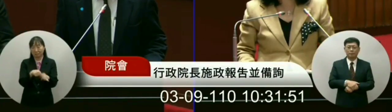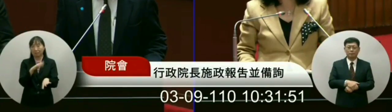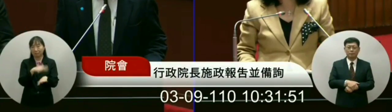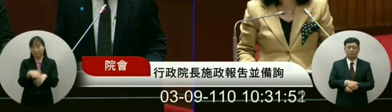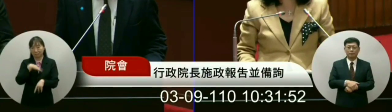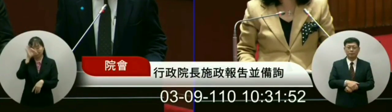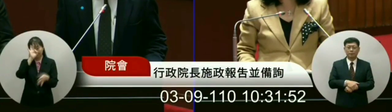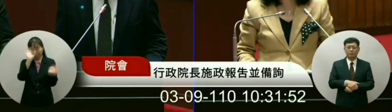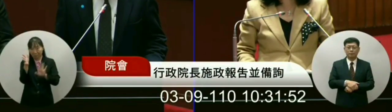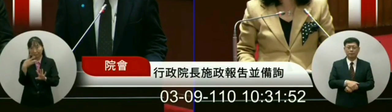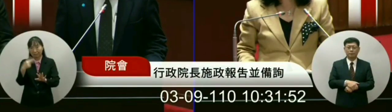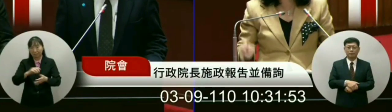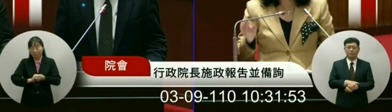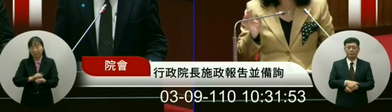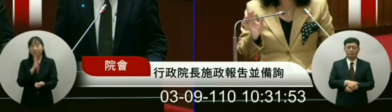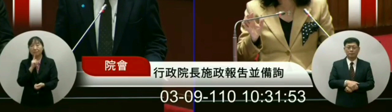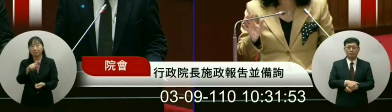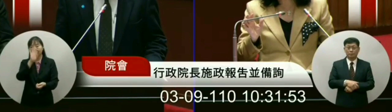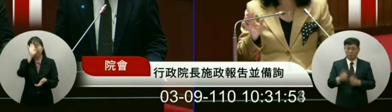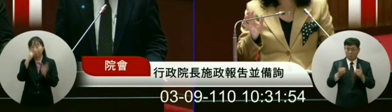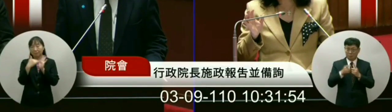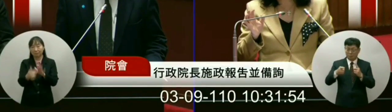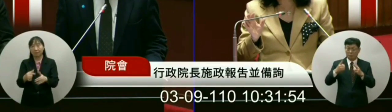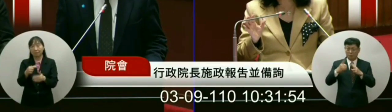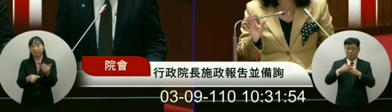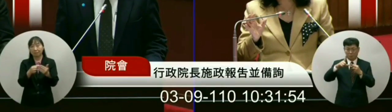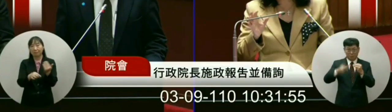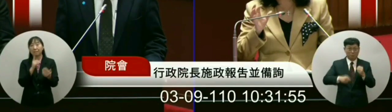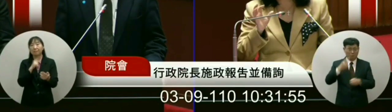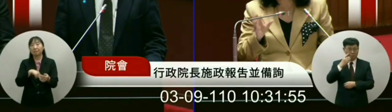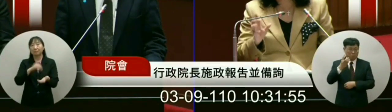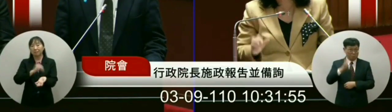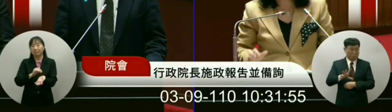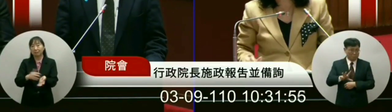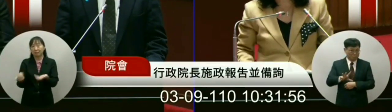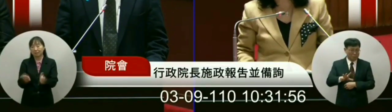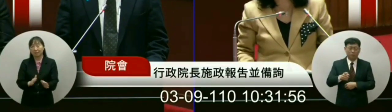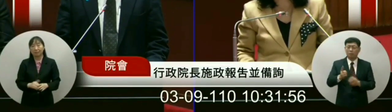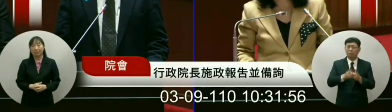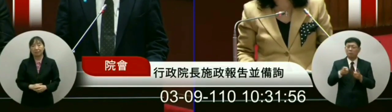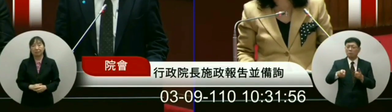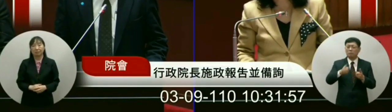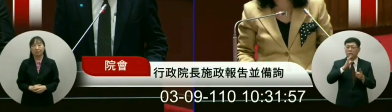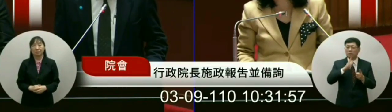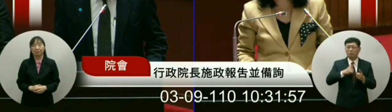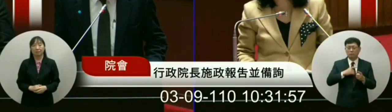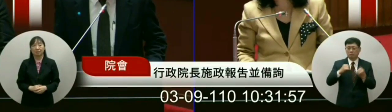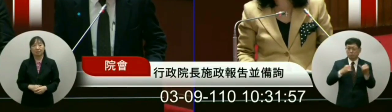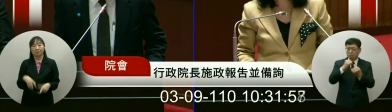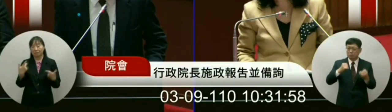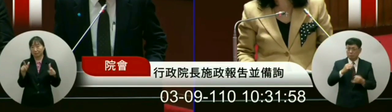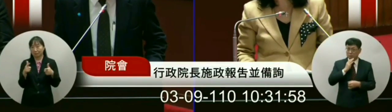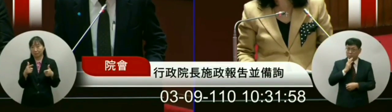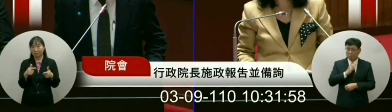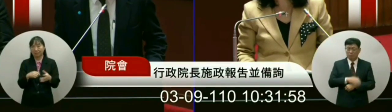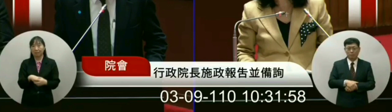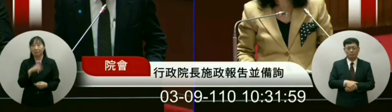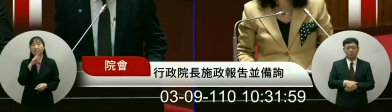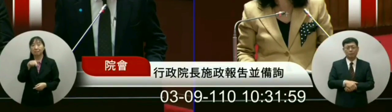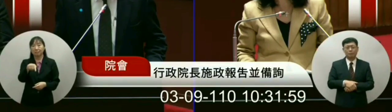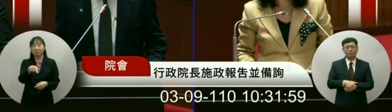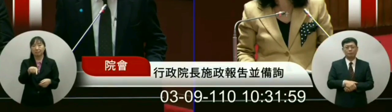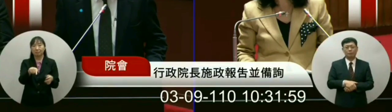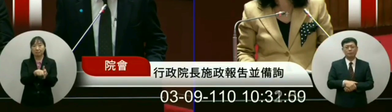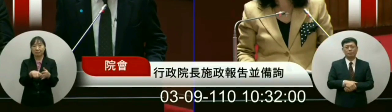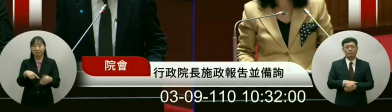力而为了，根据我们防疫的量 能跟医疗准备的量。你对于小明有歧视是因为小明本身就带菌吗？ 没有，那他是因为他